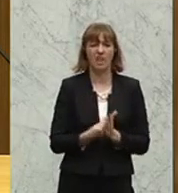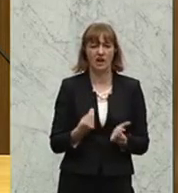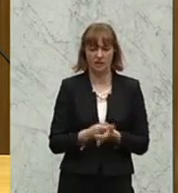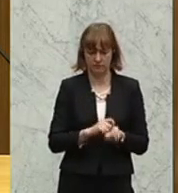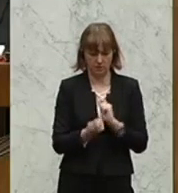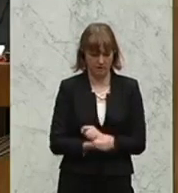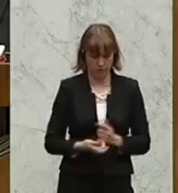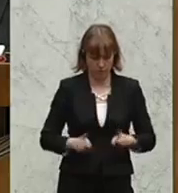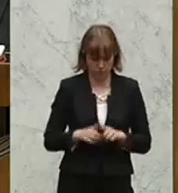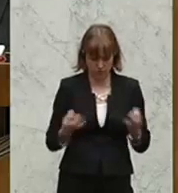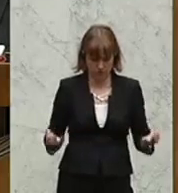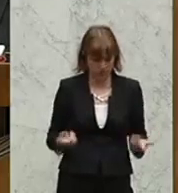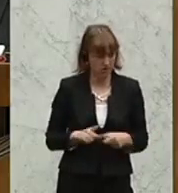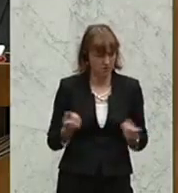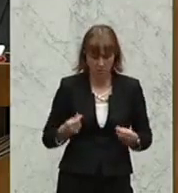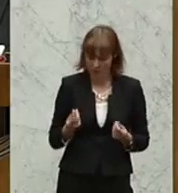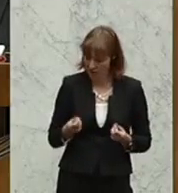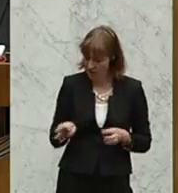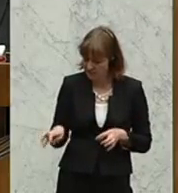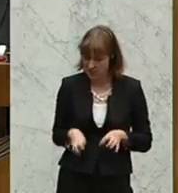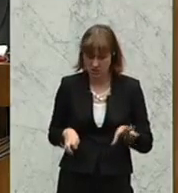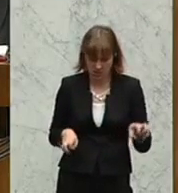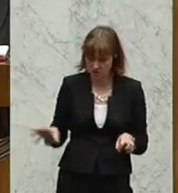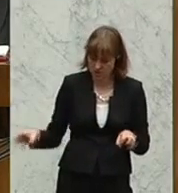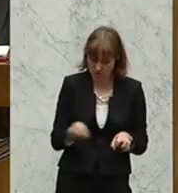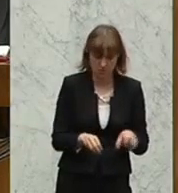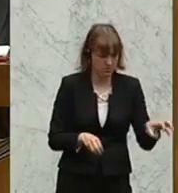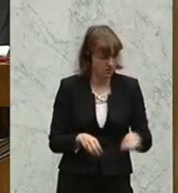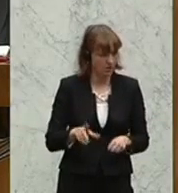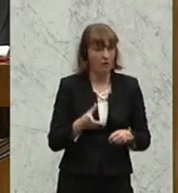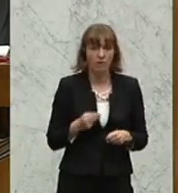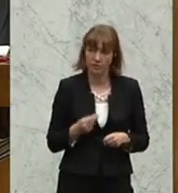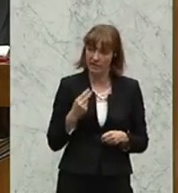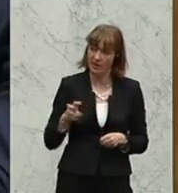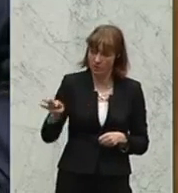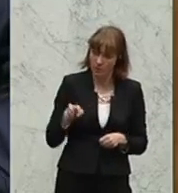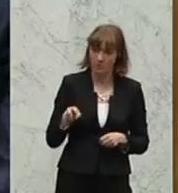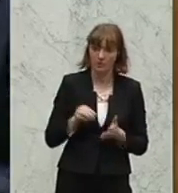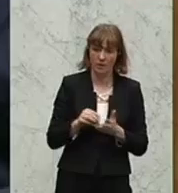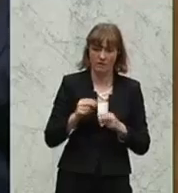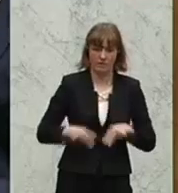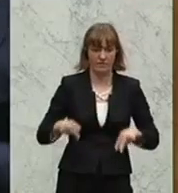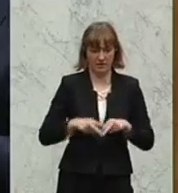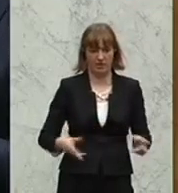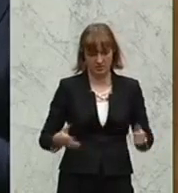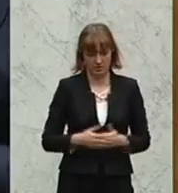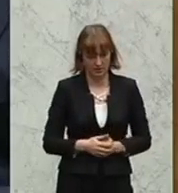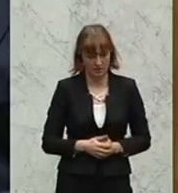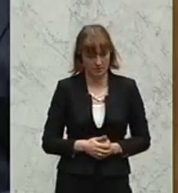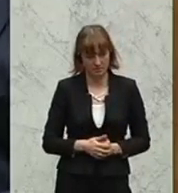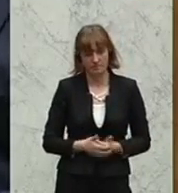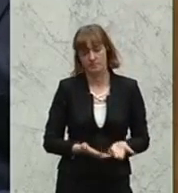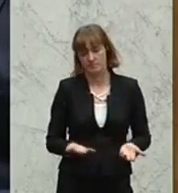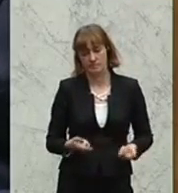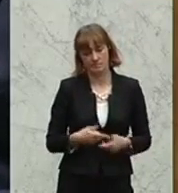sollen reich bleiben, weil es ist gut so. So, und außerkommen tut jetzt eine ziemlich vermurkste Steuerreform, die eigentlich keine